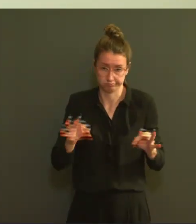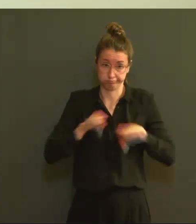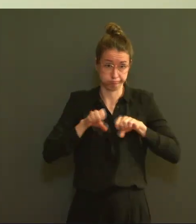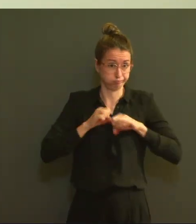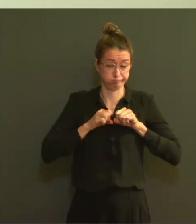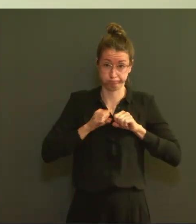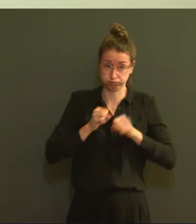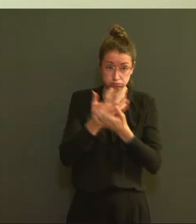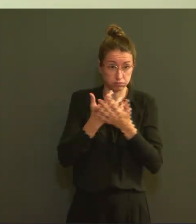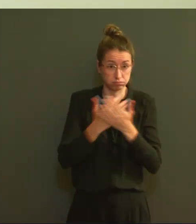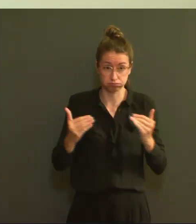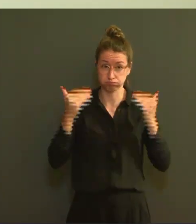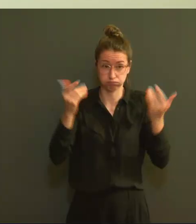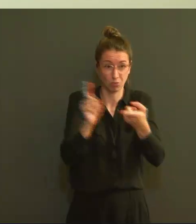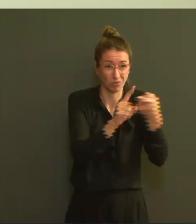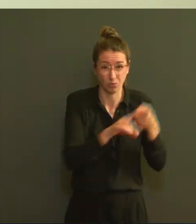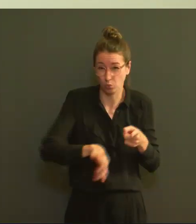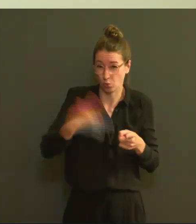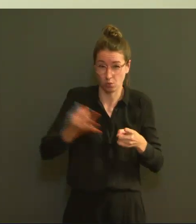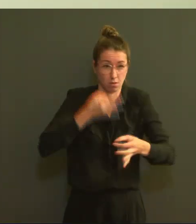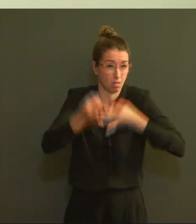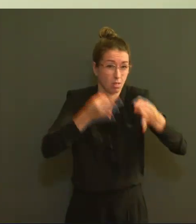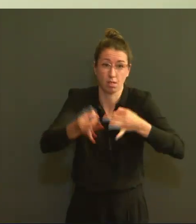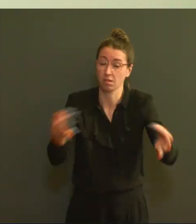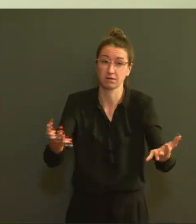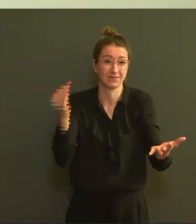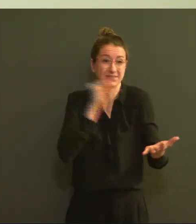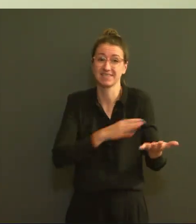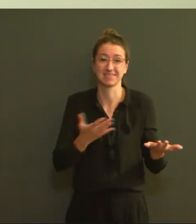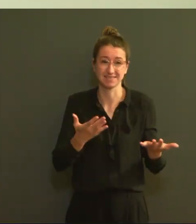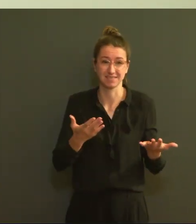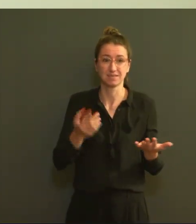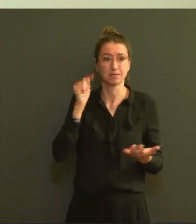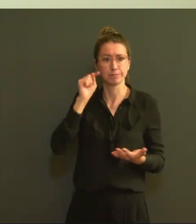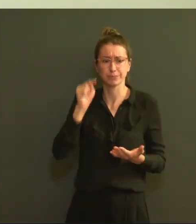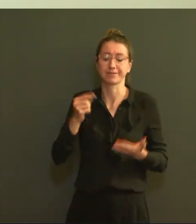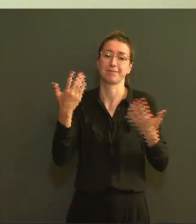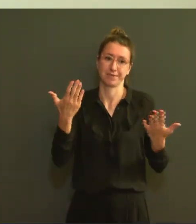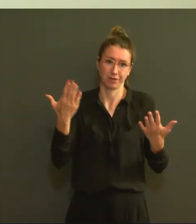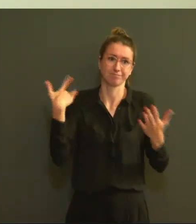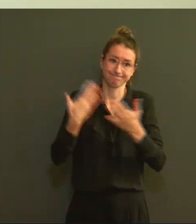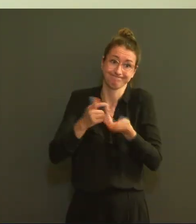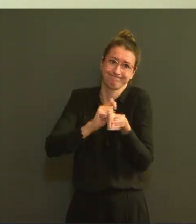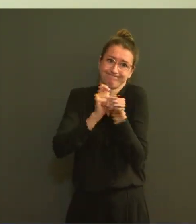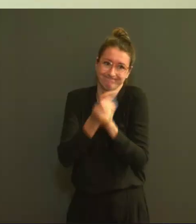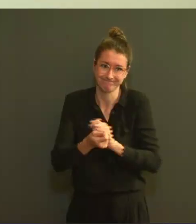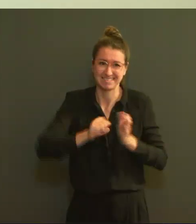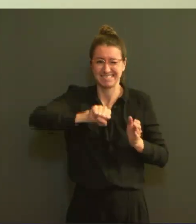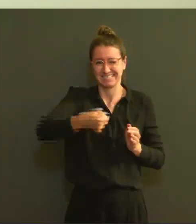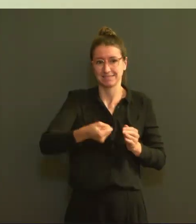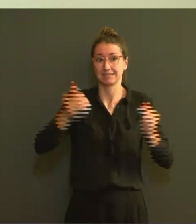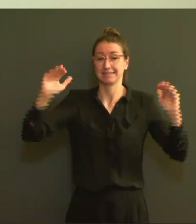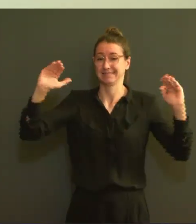la dissémination du virus. On est passé à une situation extrêmement sévère maintenant où c'est 5 personnes pour 4 semaines pour la